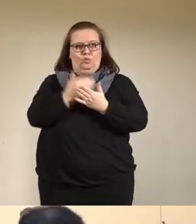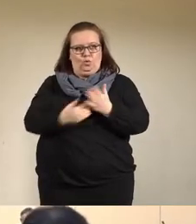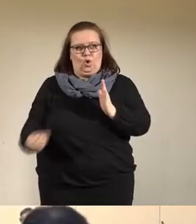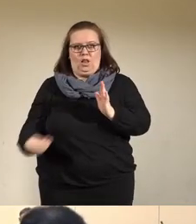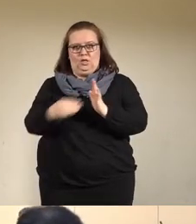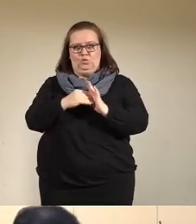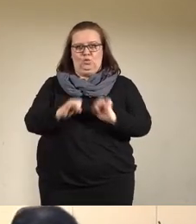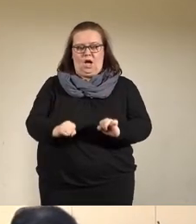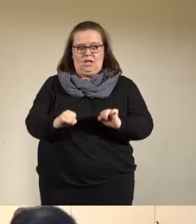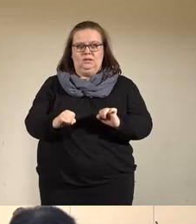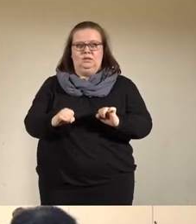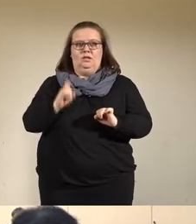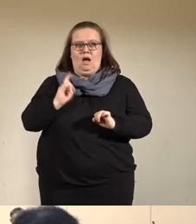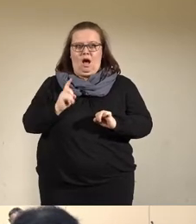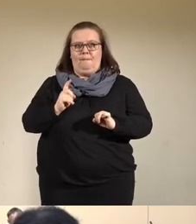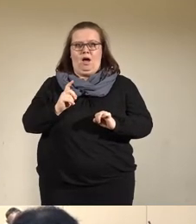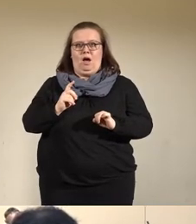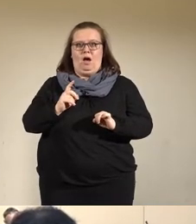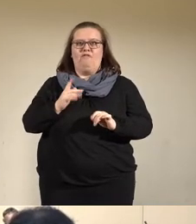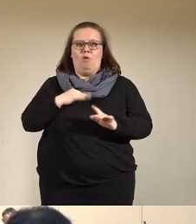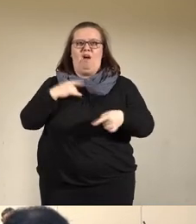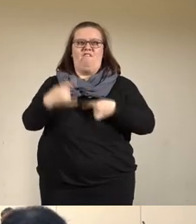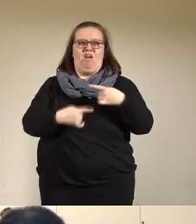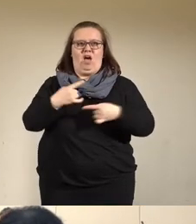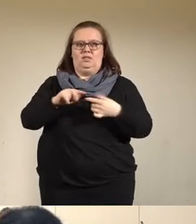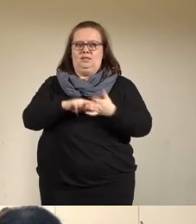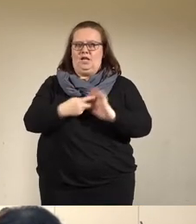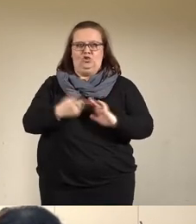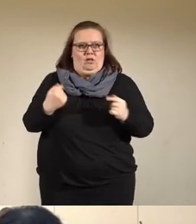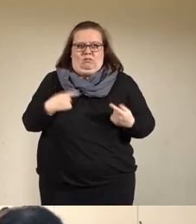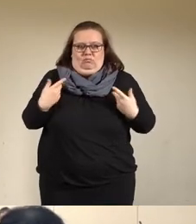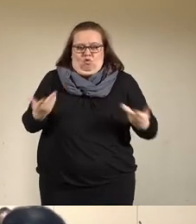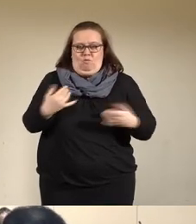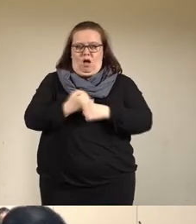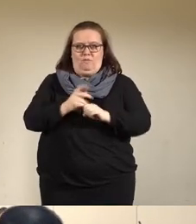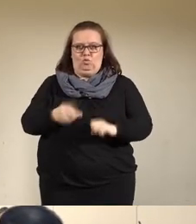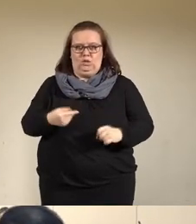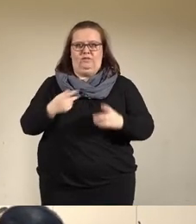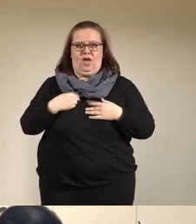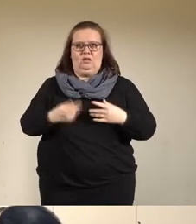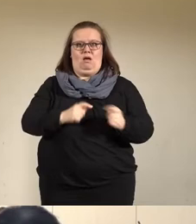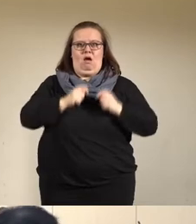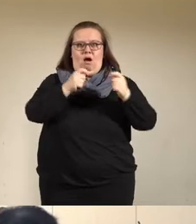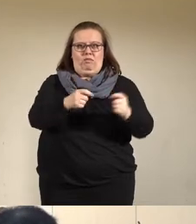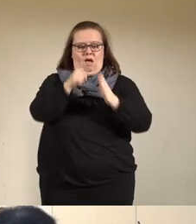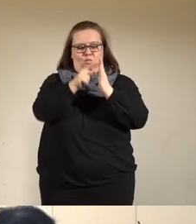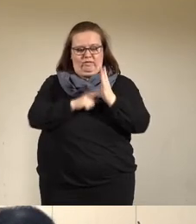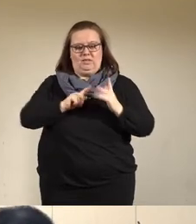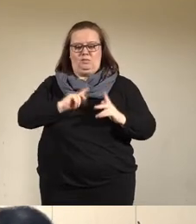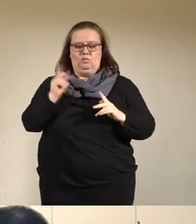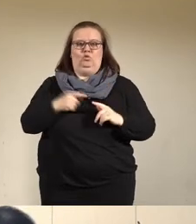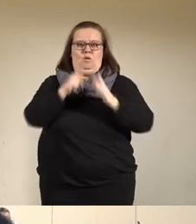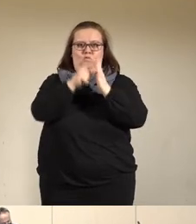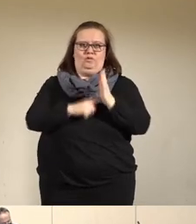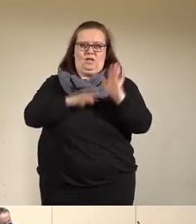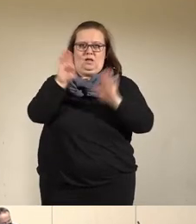noch dazu nehmen. Aber rein verfahrenstechnisch kann ich das hier nie anders handeln. Wenn ein Antrag da ist auf punktweise, muss ich punktweise